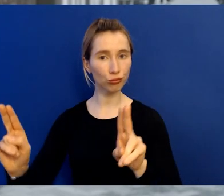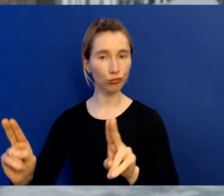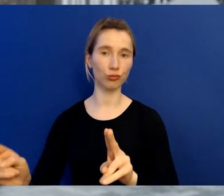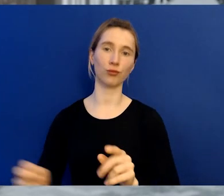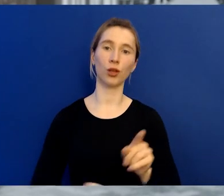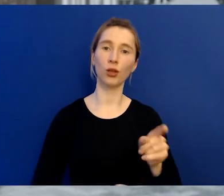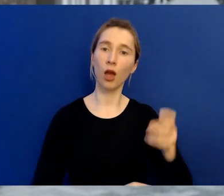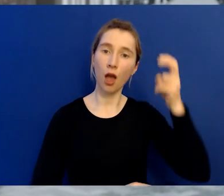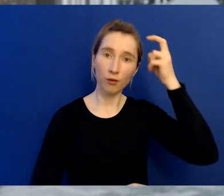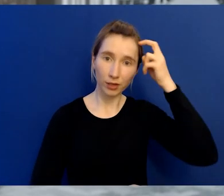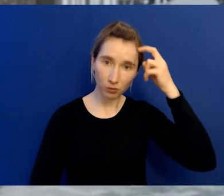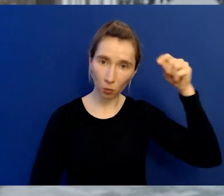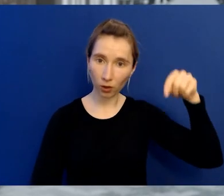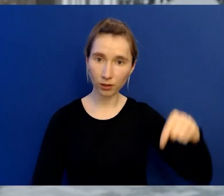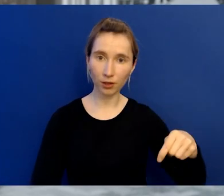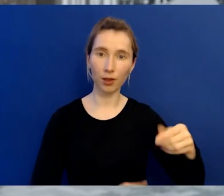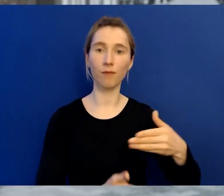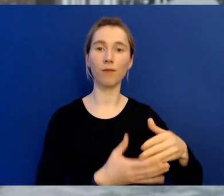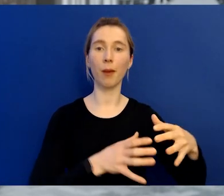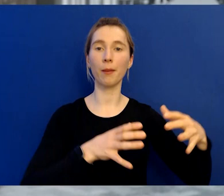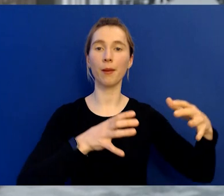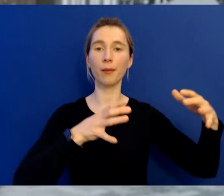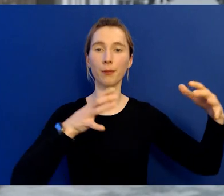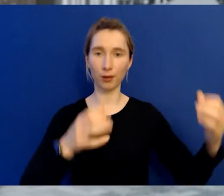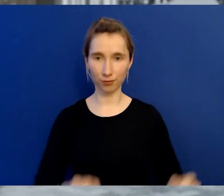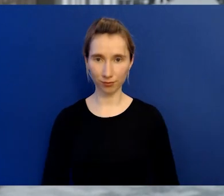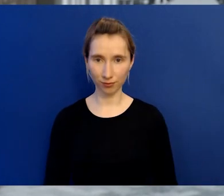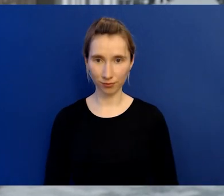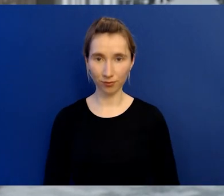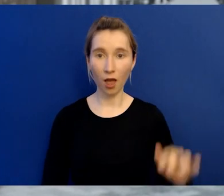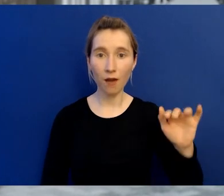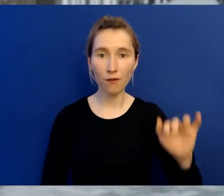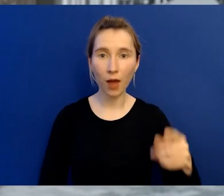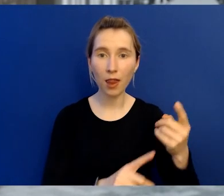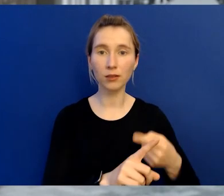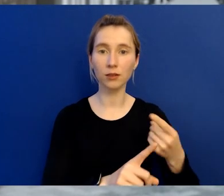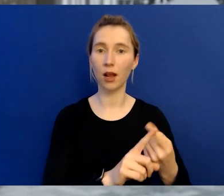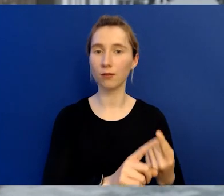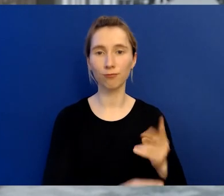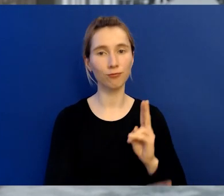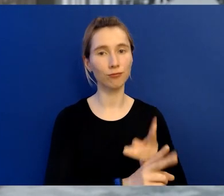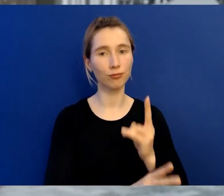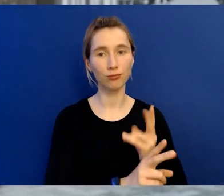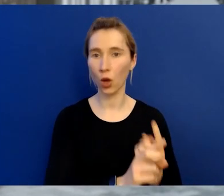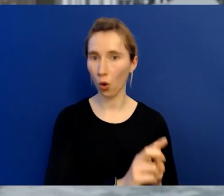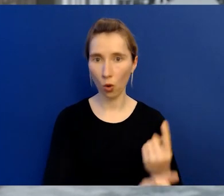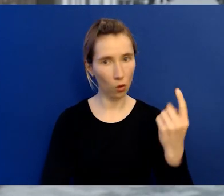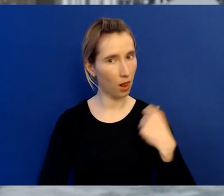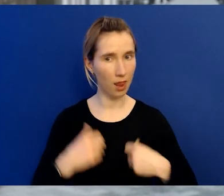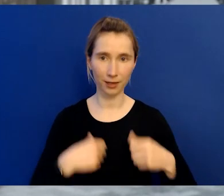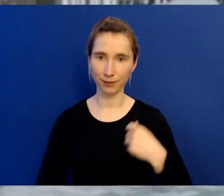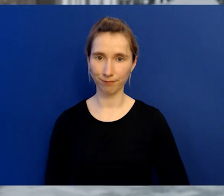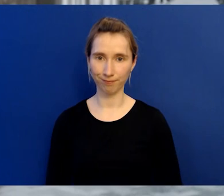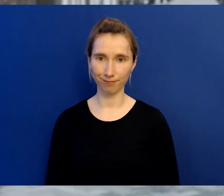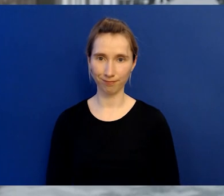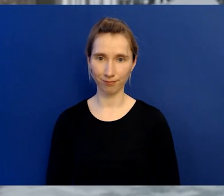in Flensburg weiterhin an. Unser Inzidenzwert steigt leider weiterhin. Und